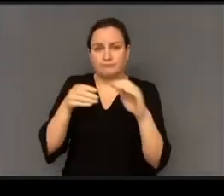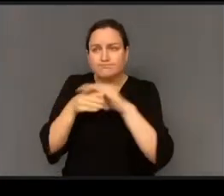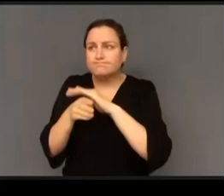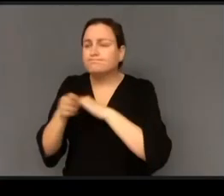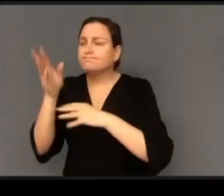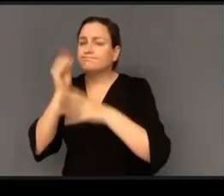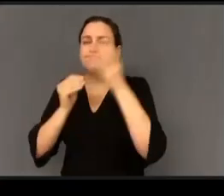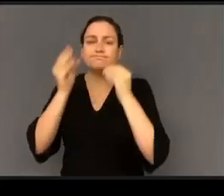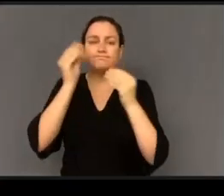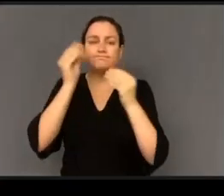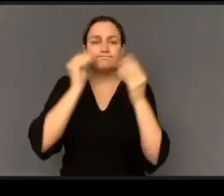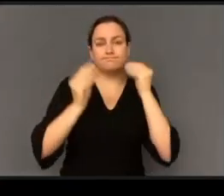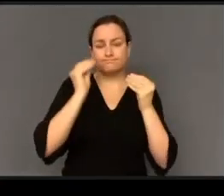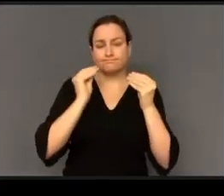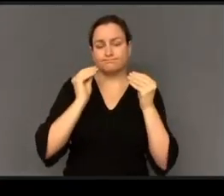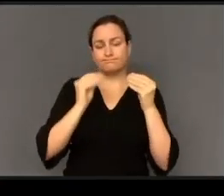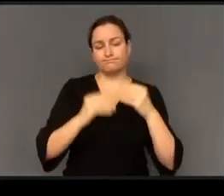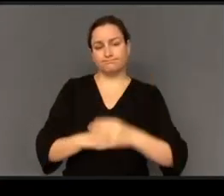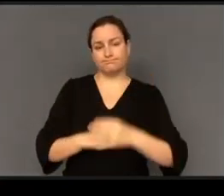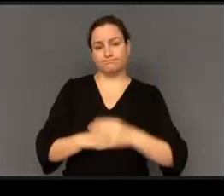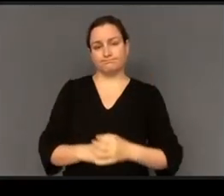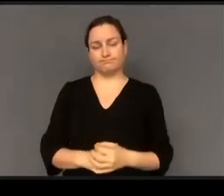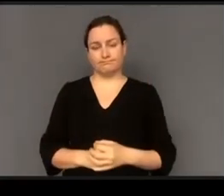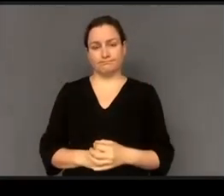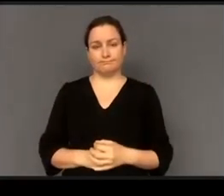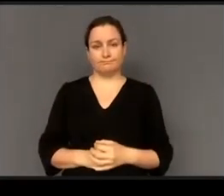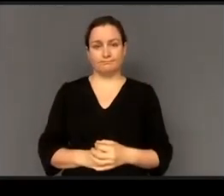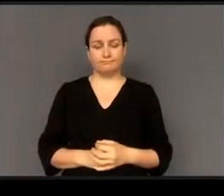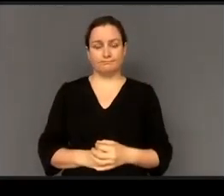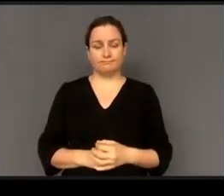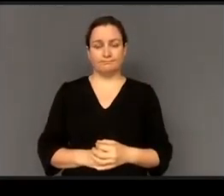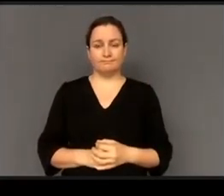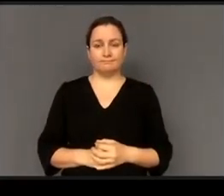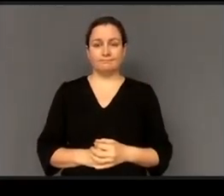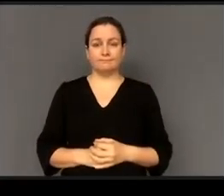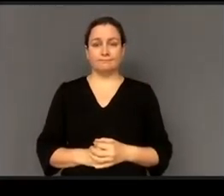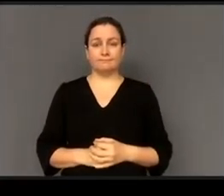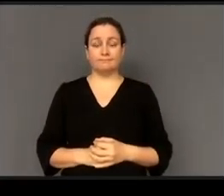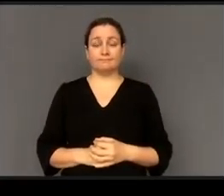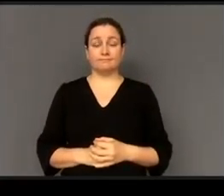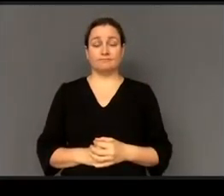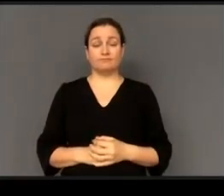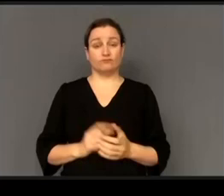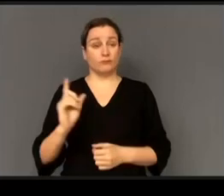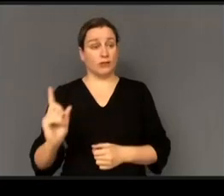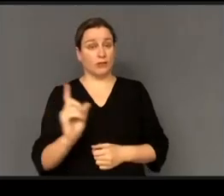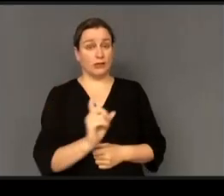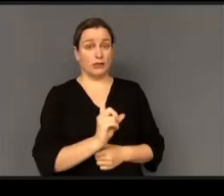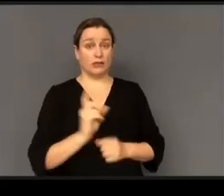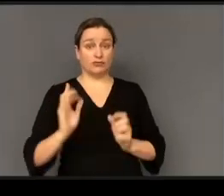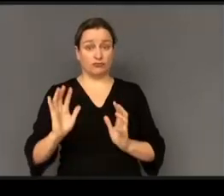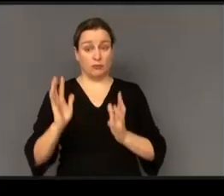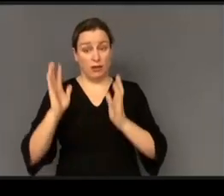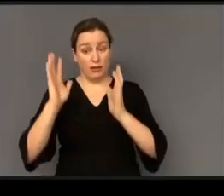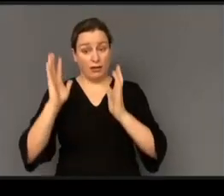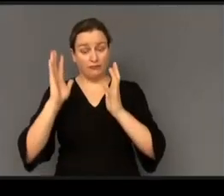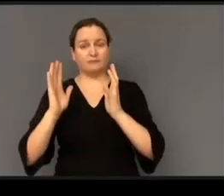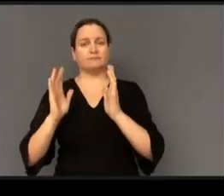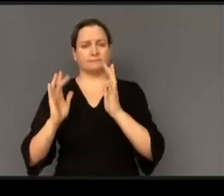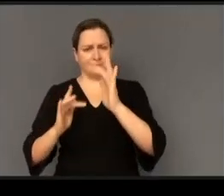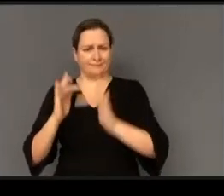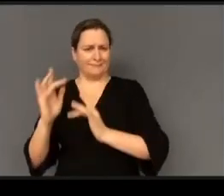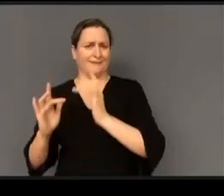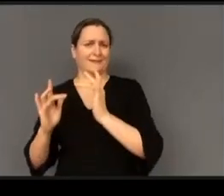الفضاء والزمن الانترنت ليس ضرور ضروريا فقط لحيوات اليوميه